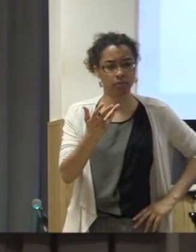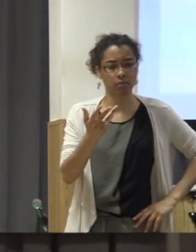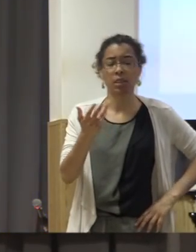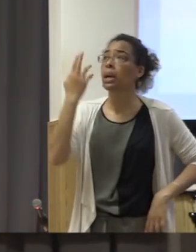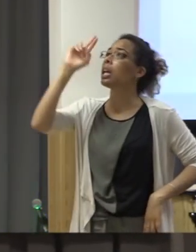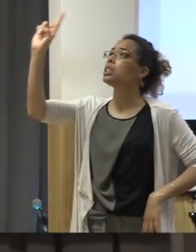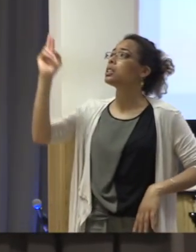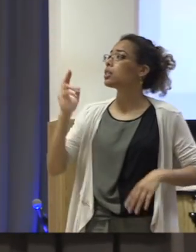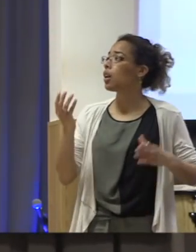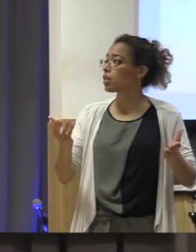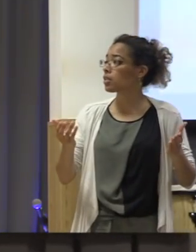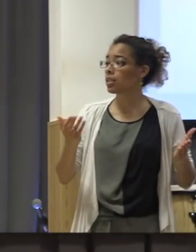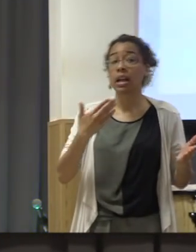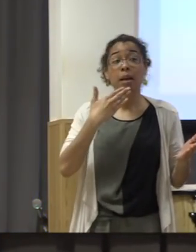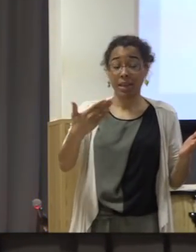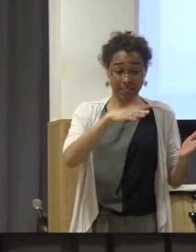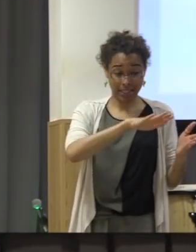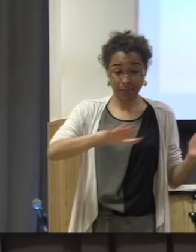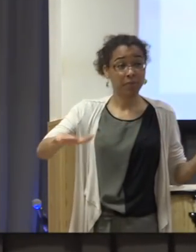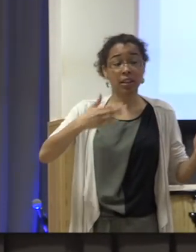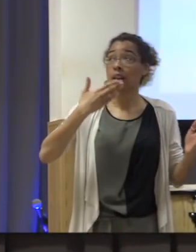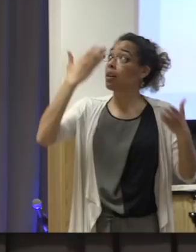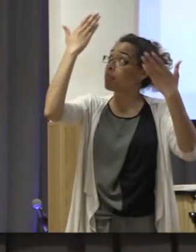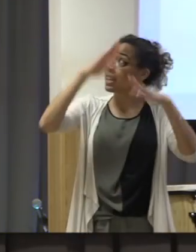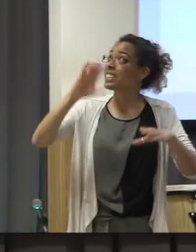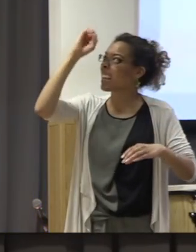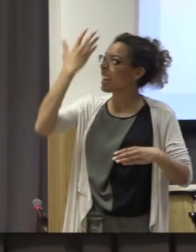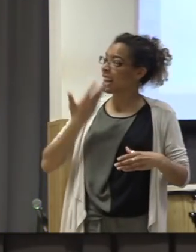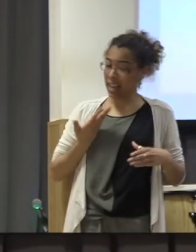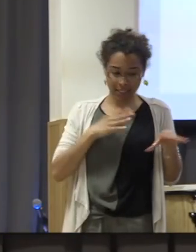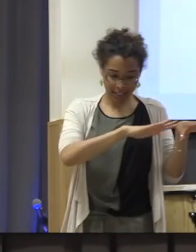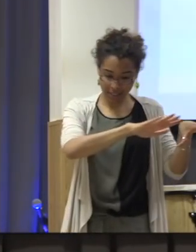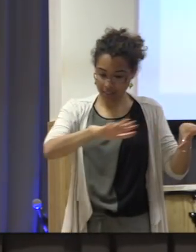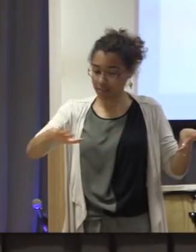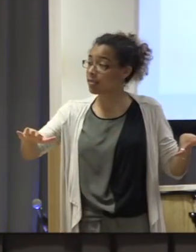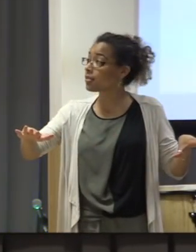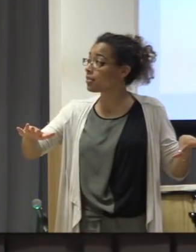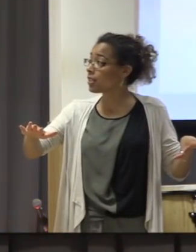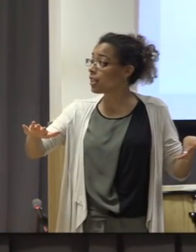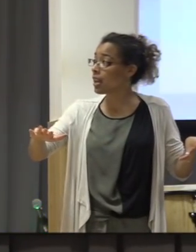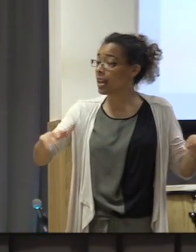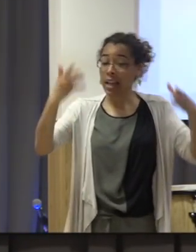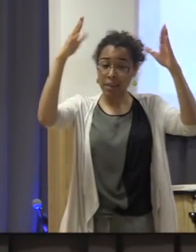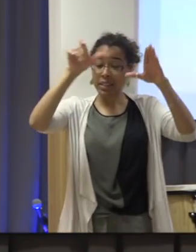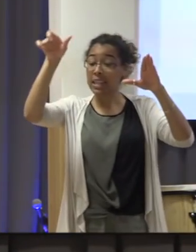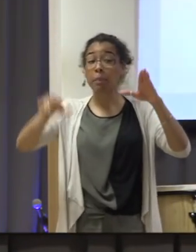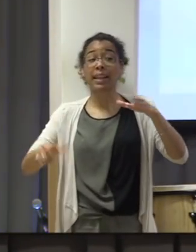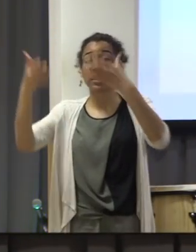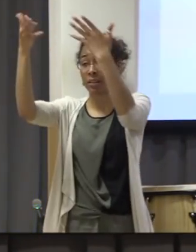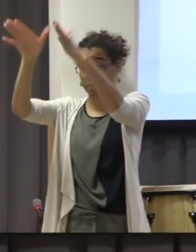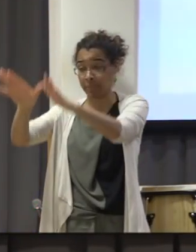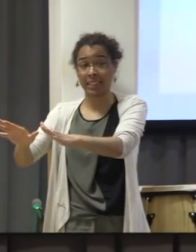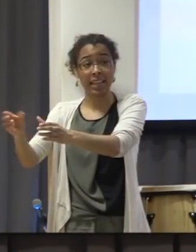Seigneur, merci pour ce repas, je rends grâce et bénis la personne qui me